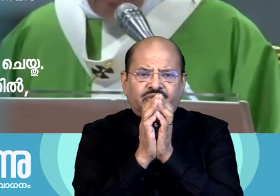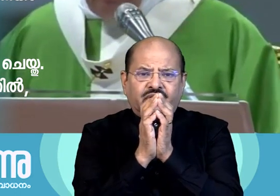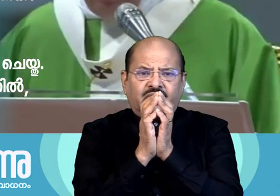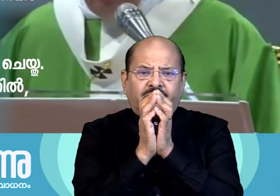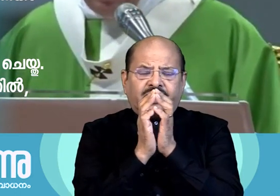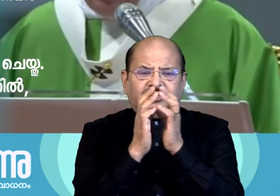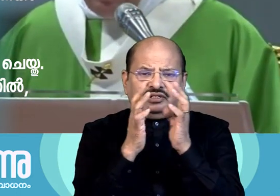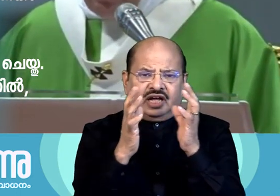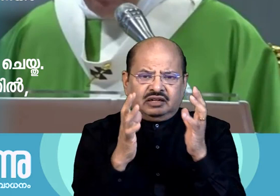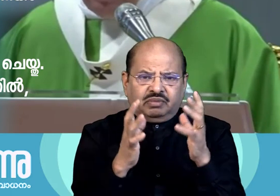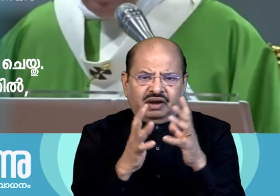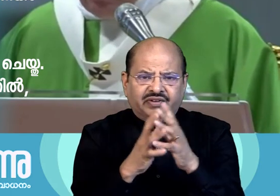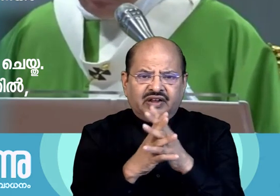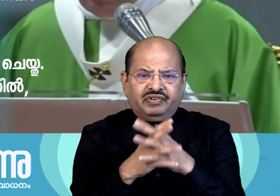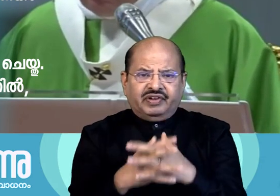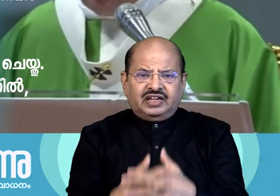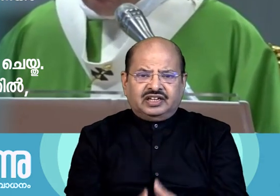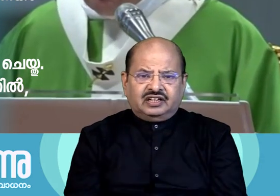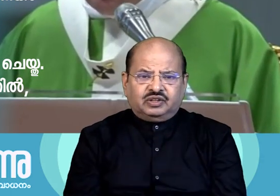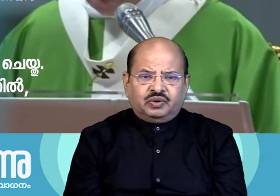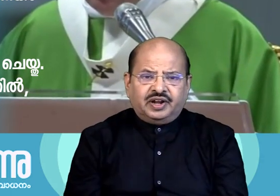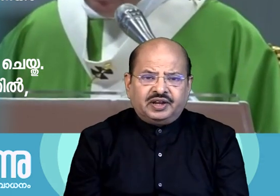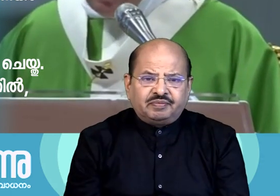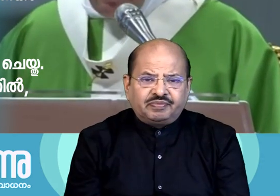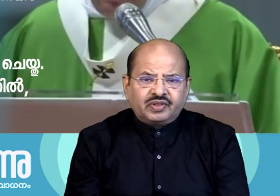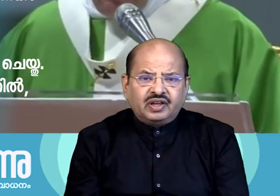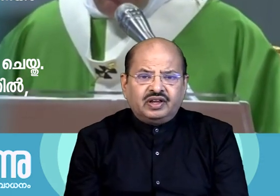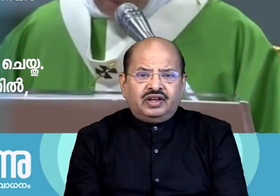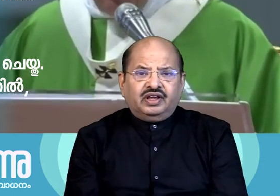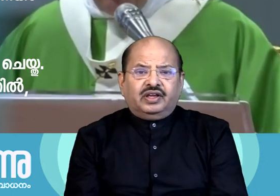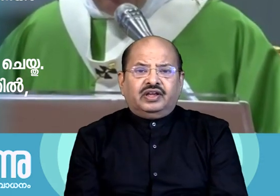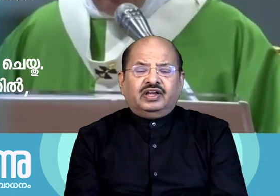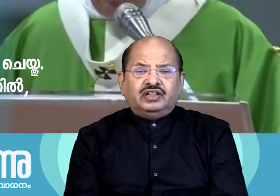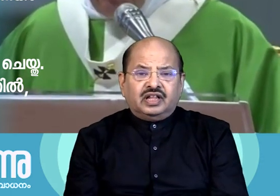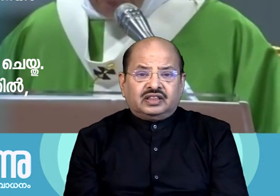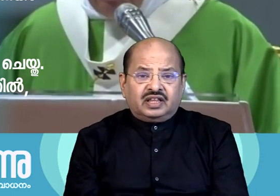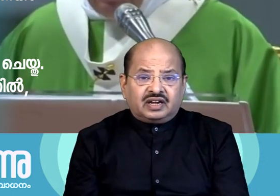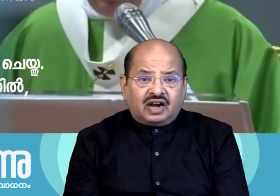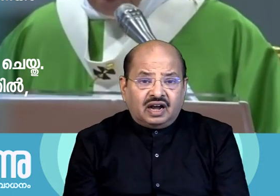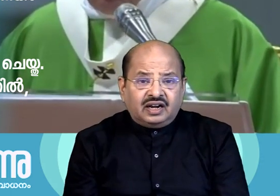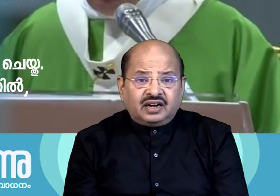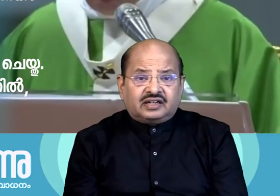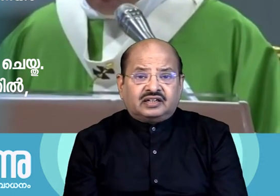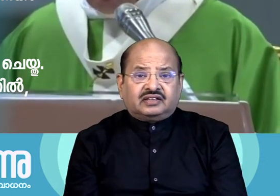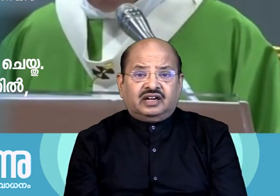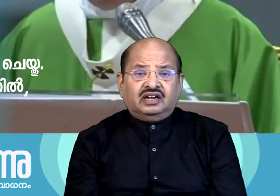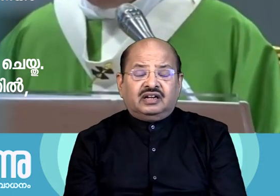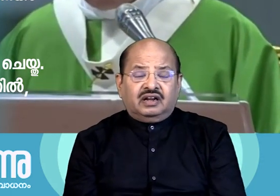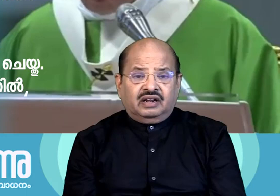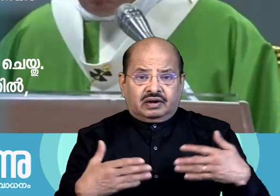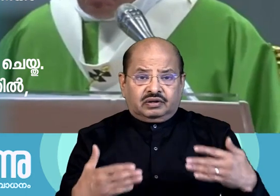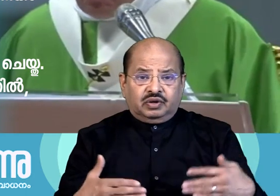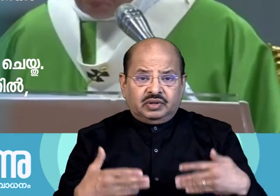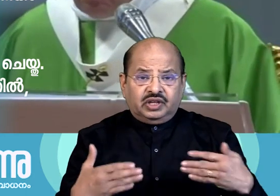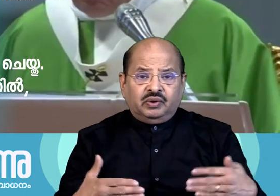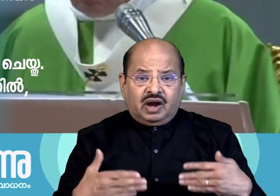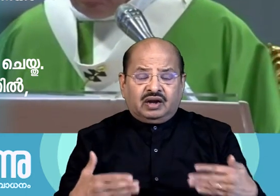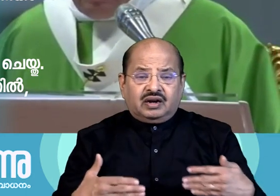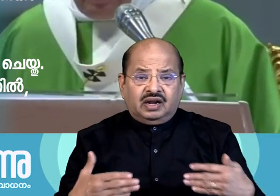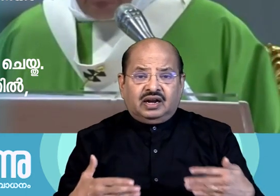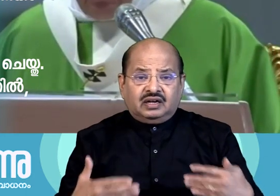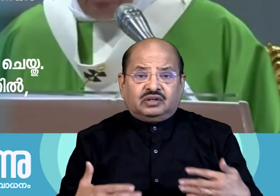വാത്സല്യത്തോടെയും പരിശുദ്ധാത്മാവിൻ്റെ വിവേചനത്തോടെയും ഇന്നത്തെ കാലഘട്ടത്തിൽ